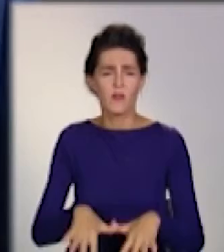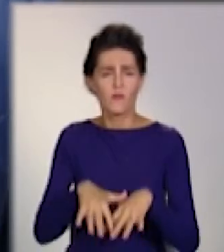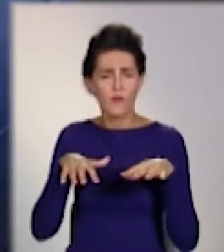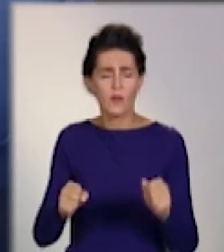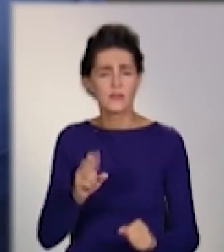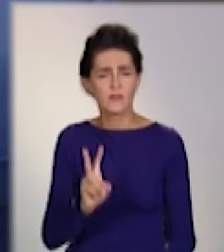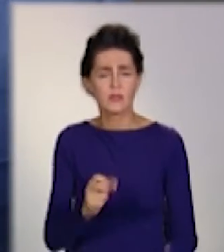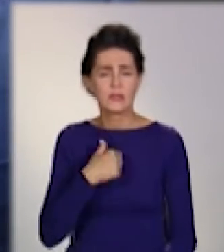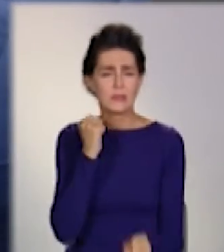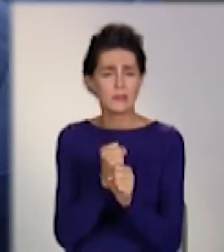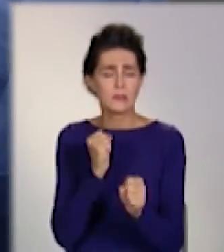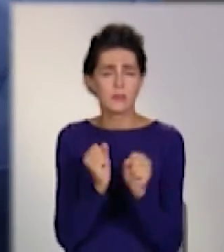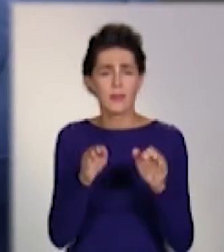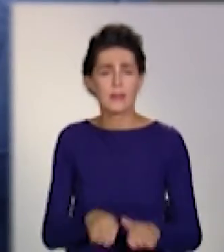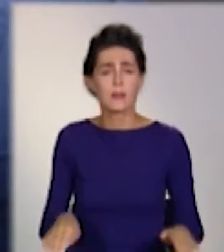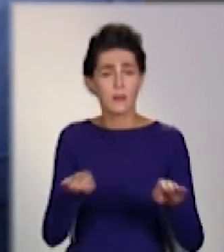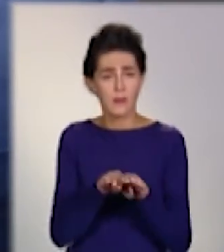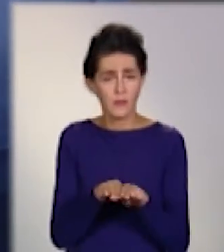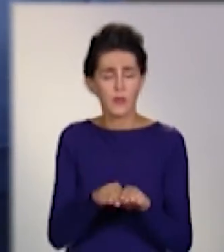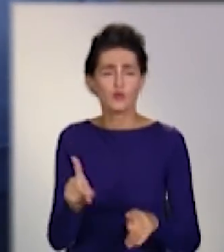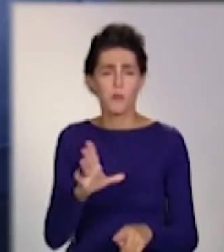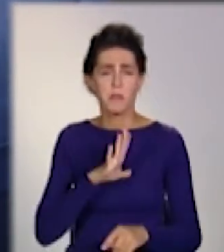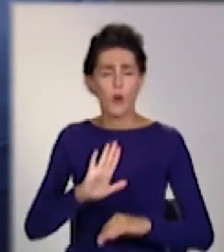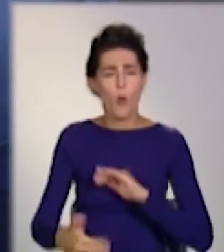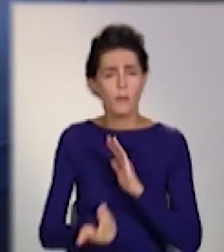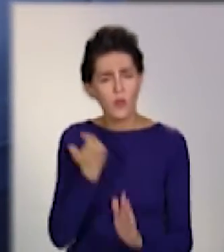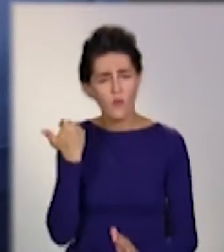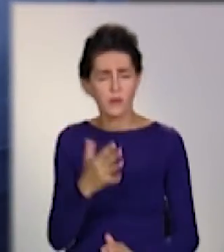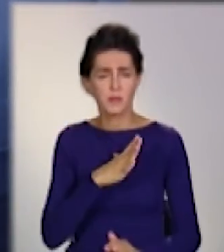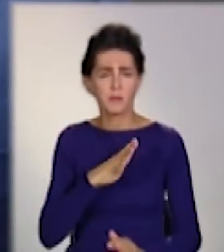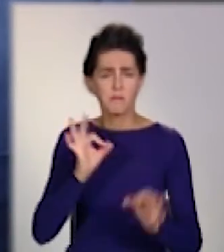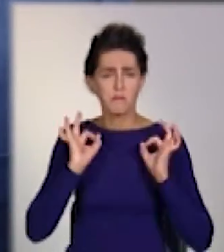владі, зробити так, щоб обновлення йшло